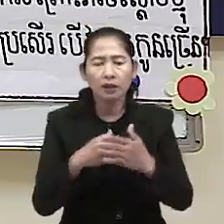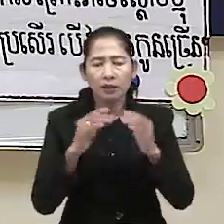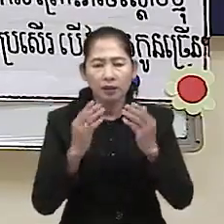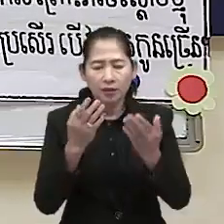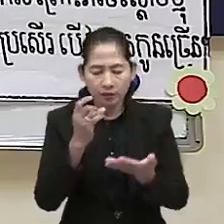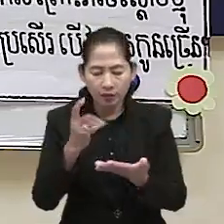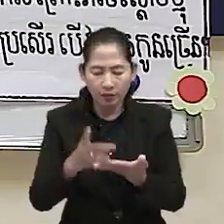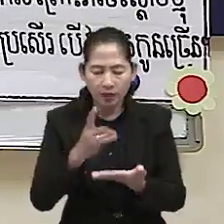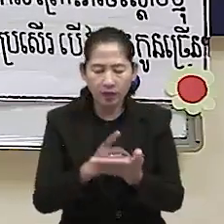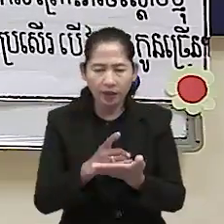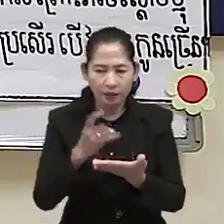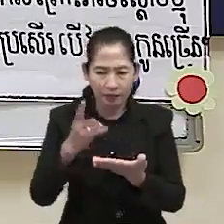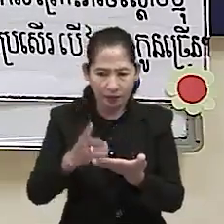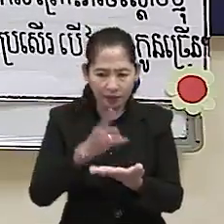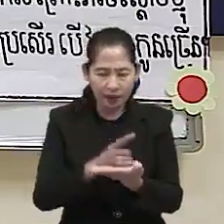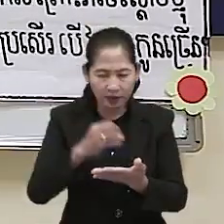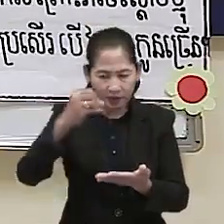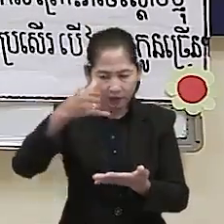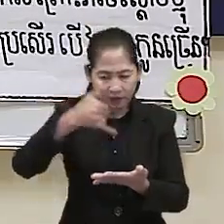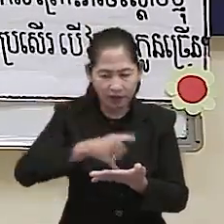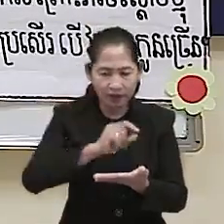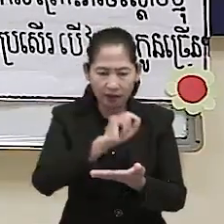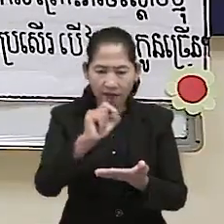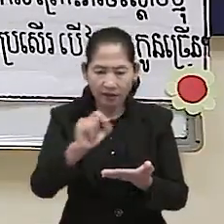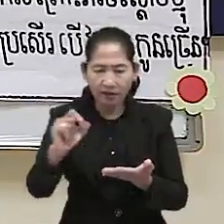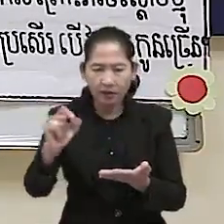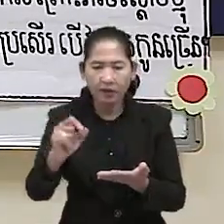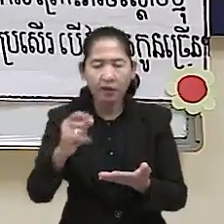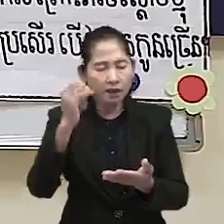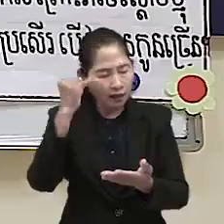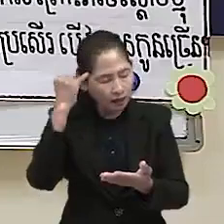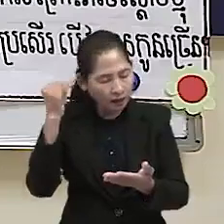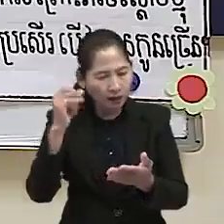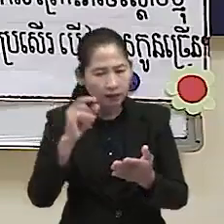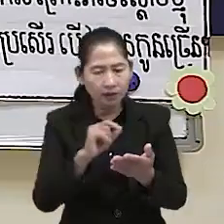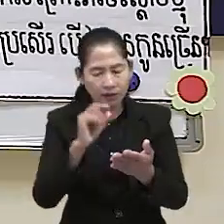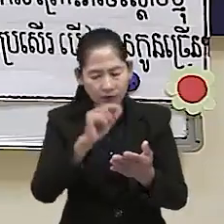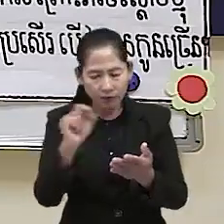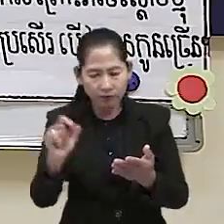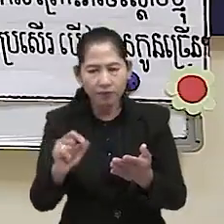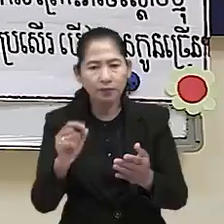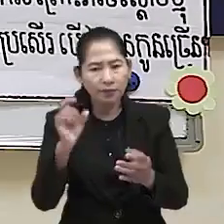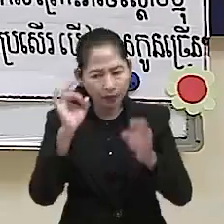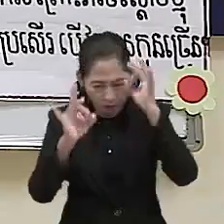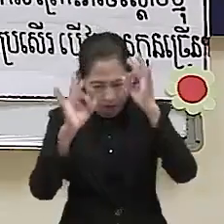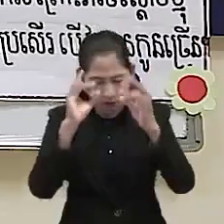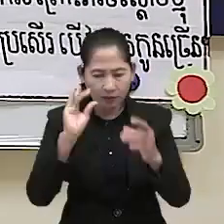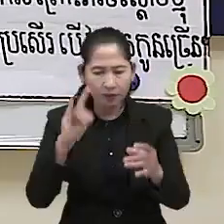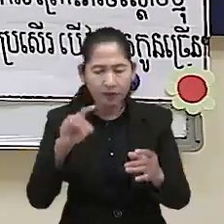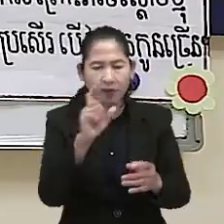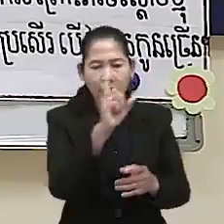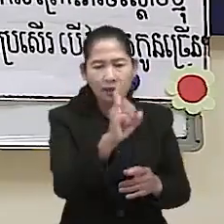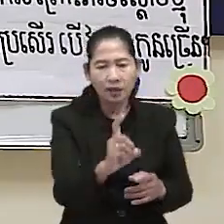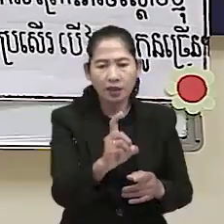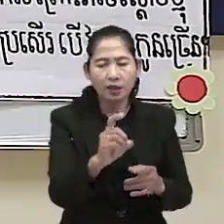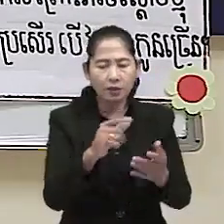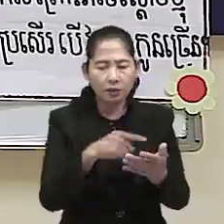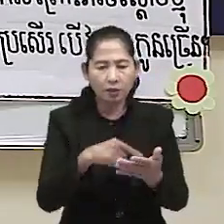ងមករៀនយើងថ្ងៃនេះចាសំណេរសរសេរតែងសក្តីពណ៌នាពីសត្វចំណុចក